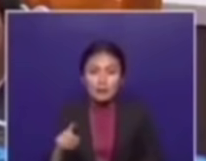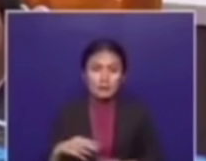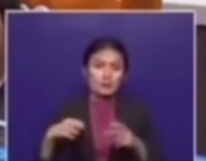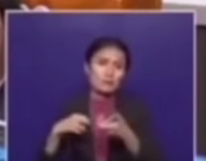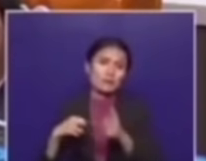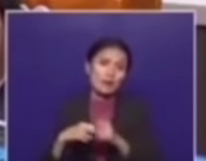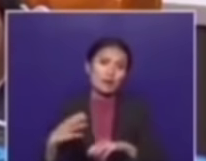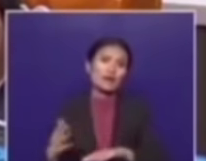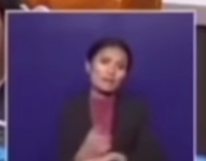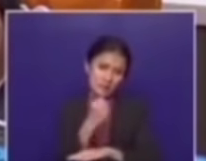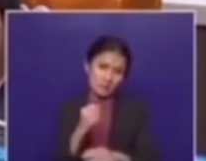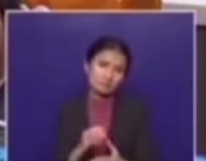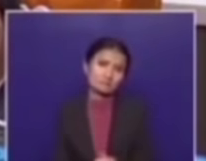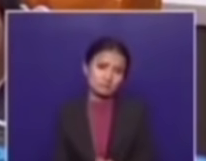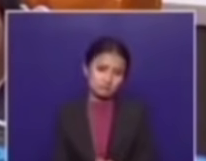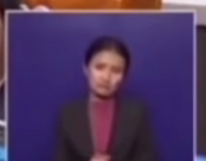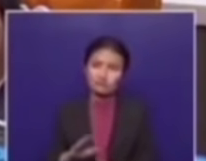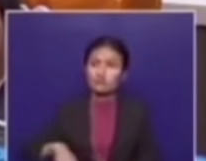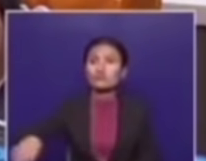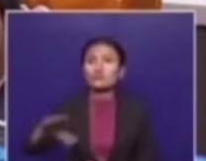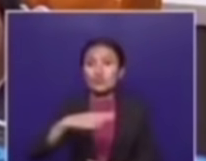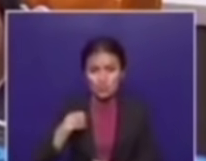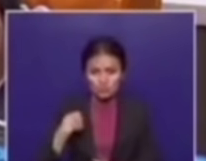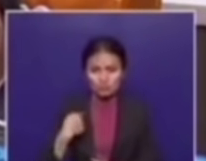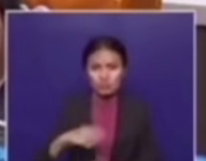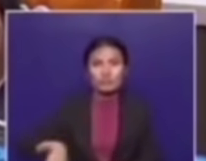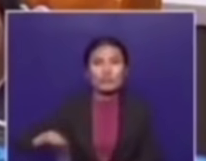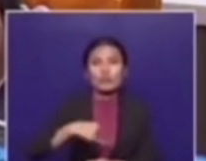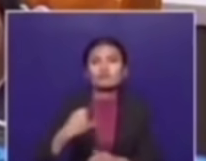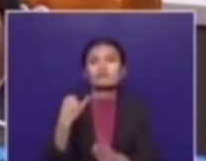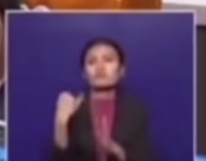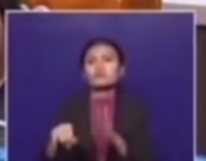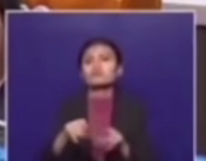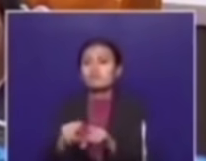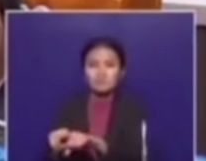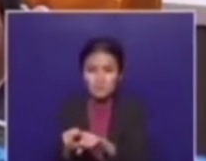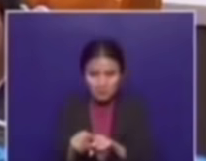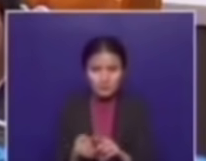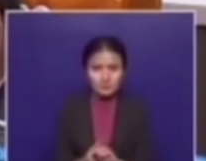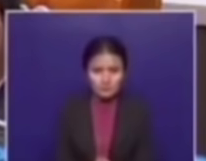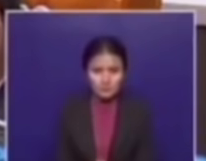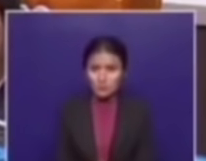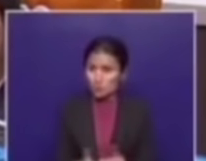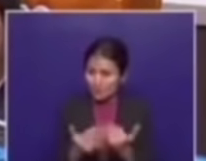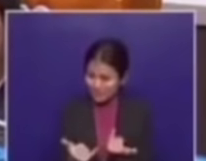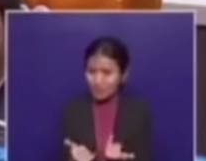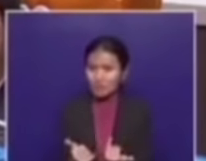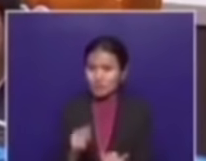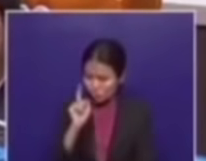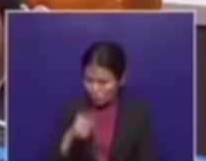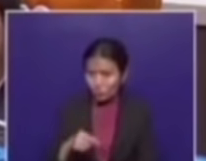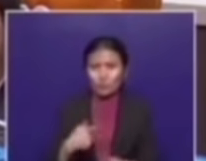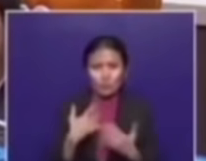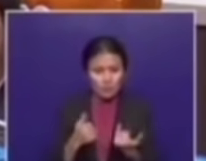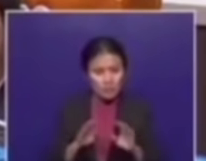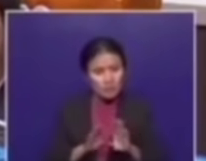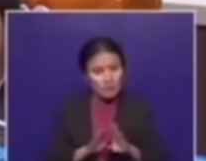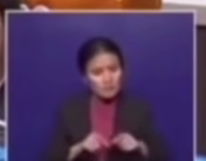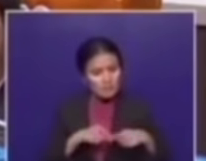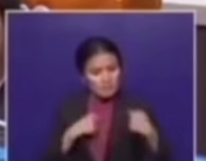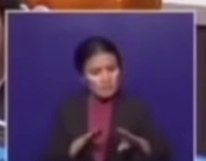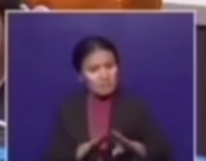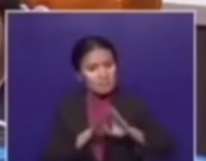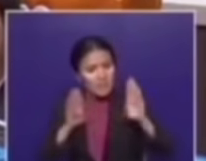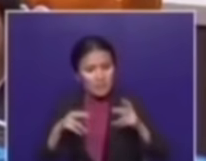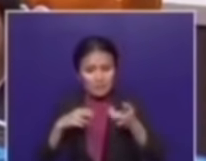เรามีส่วนร่วมก่อขึ้นถึงเวลาแล้วครับที่ทุกฝ่ายต้องยอมรับข้อเท็จจริงว่าปัญหา